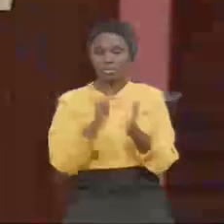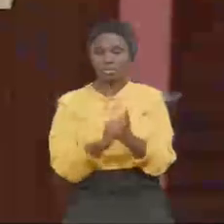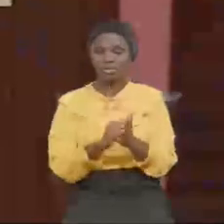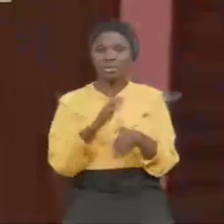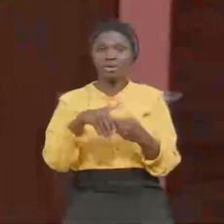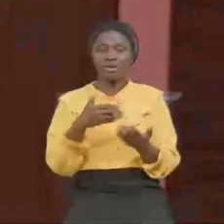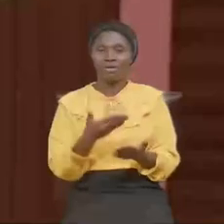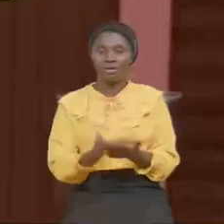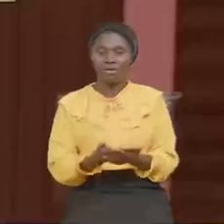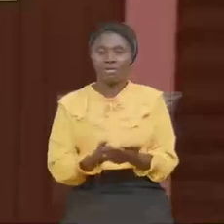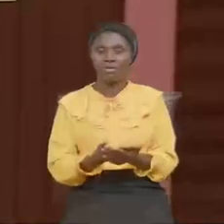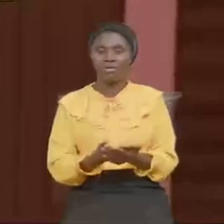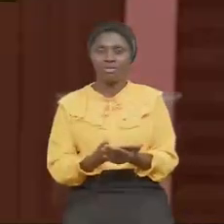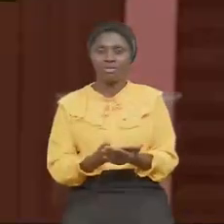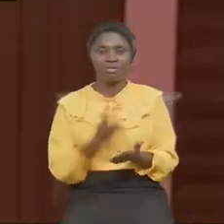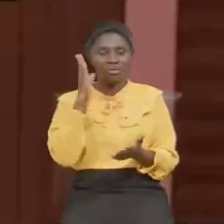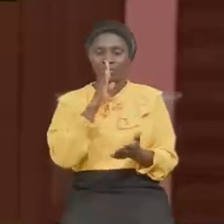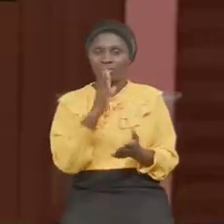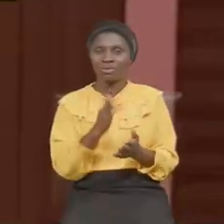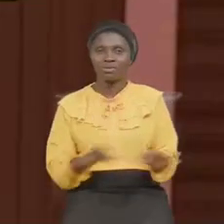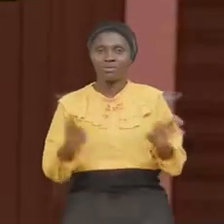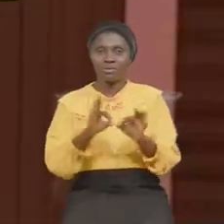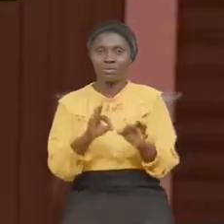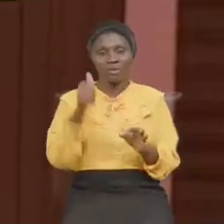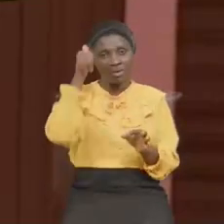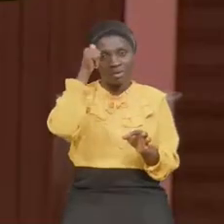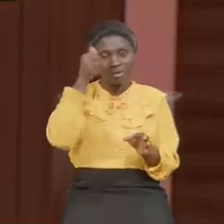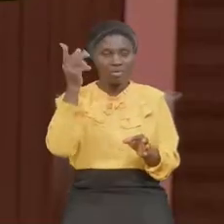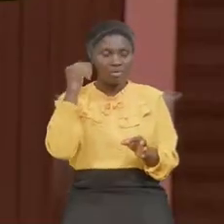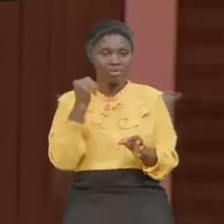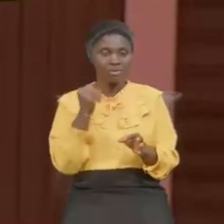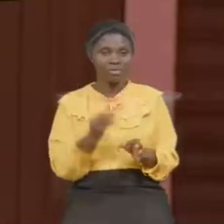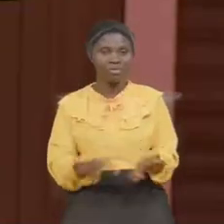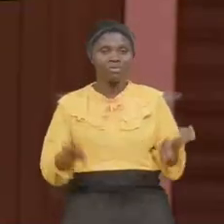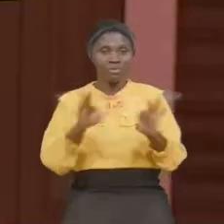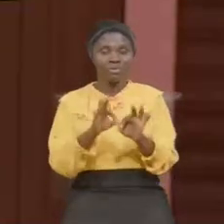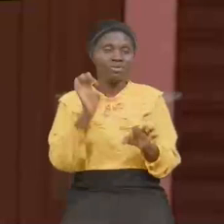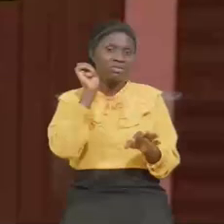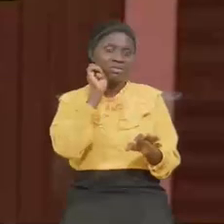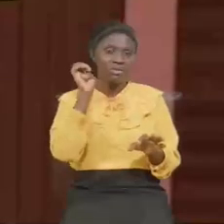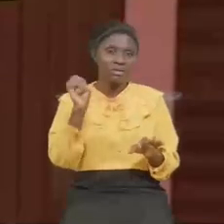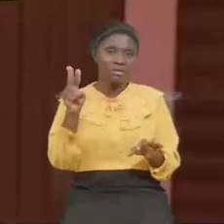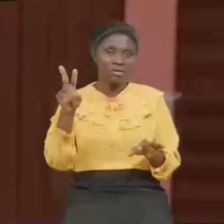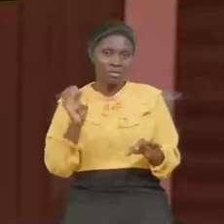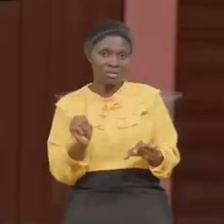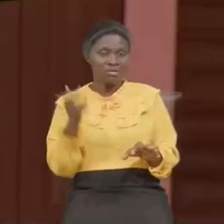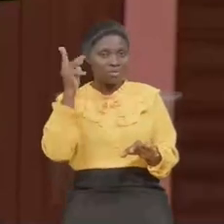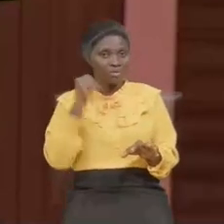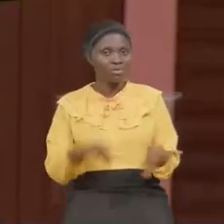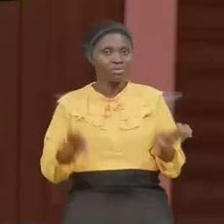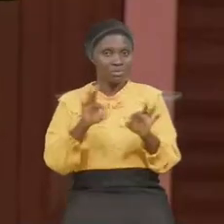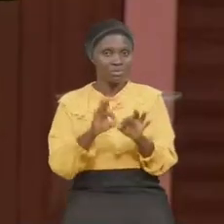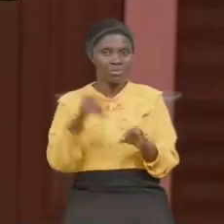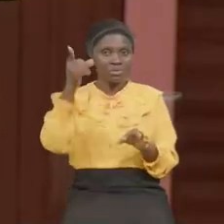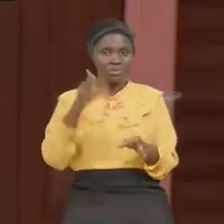digne. Adam était digne. Ève était digne. Alors faisons l'homme à notre image, selon notre